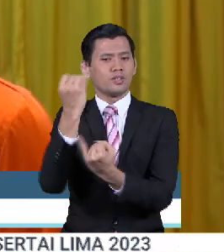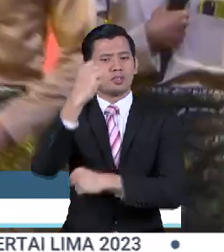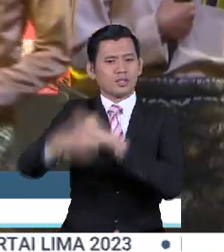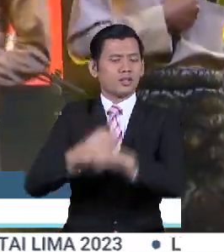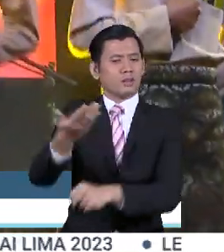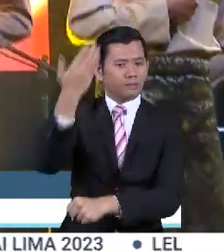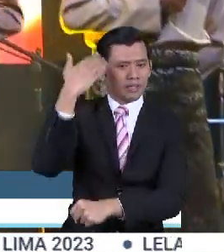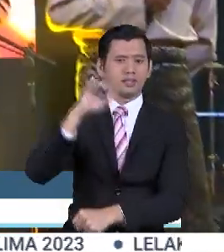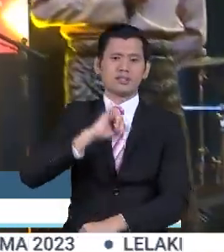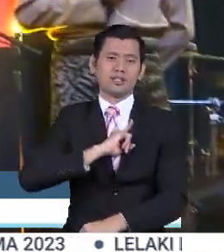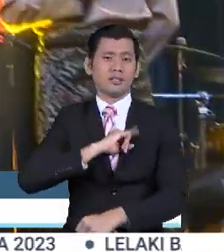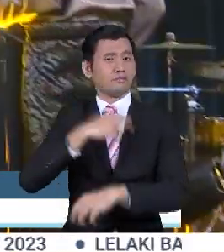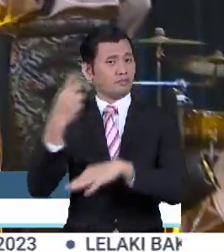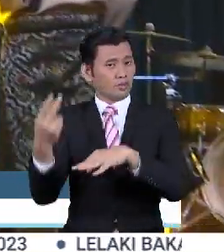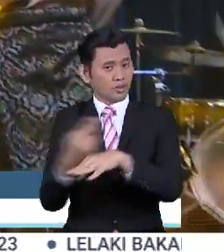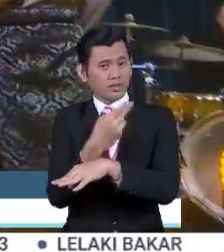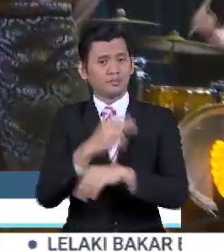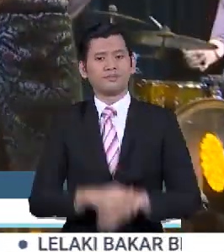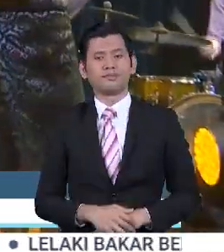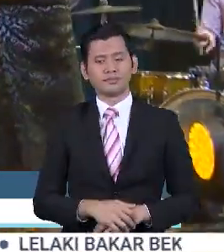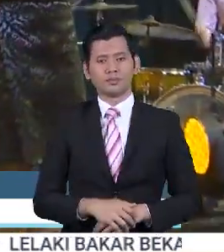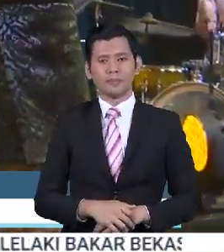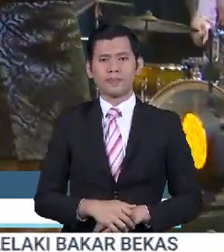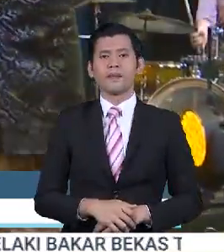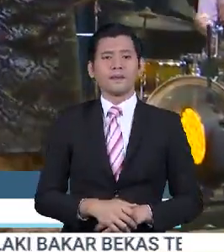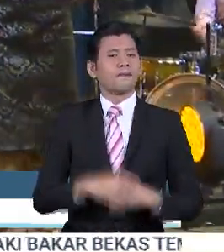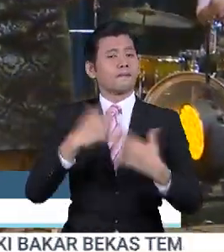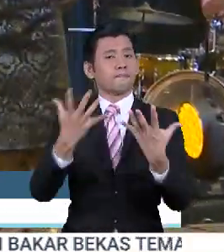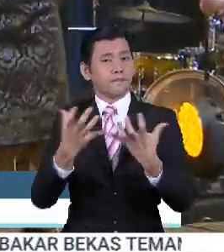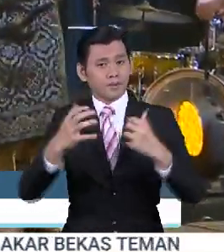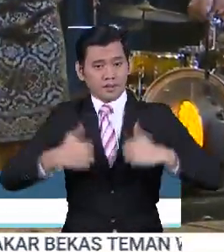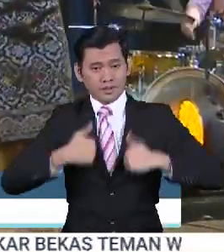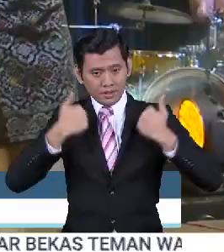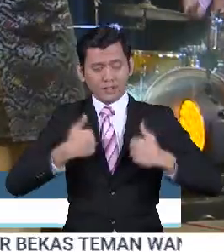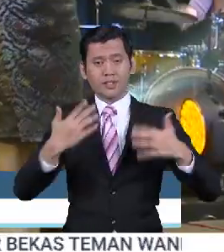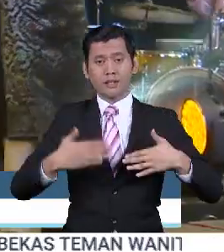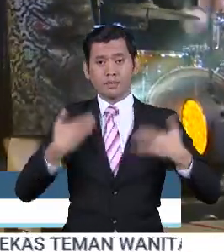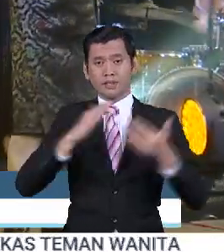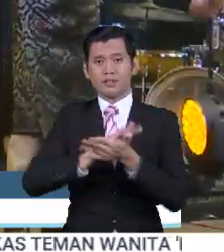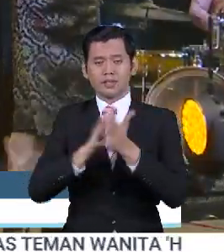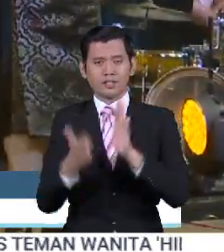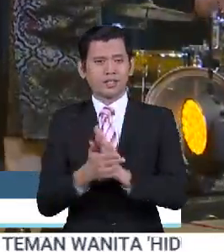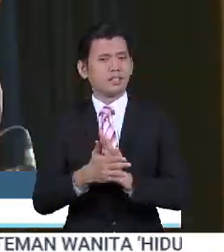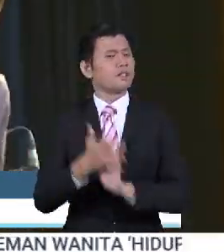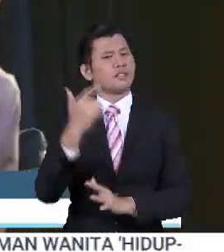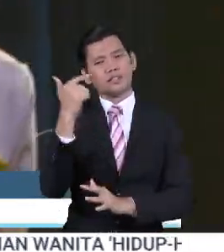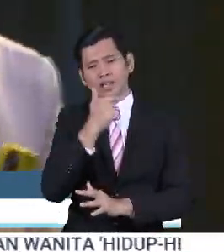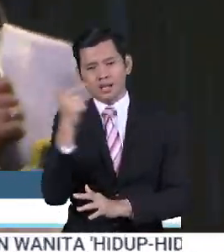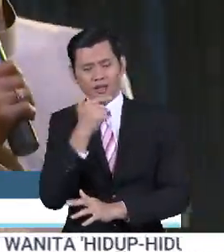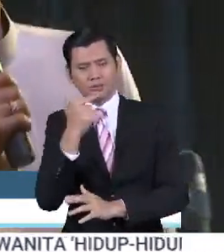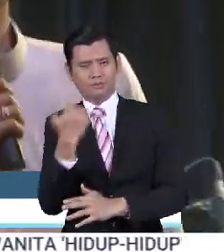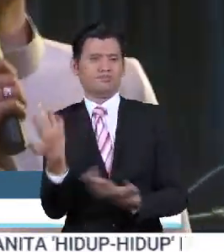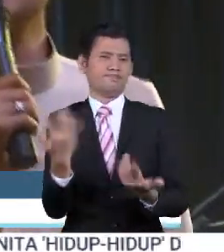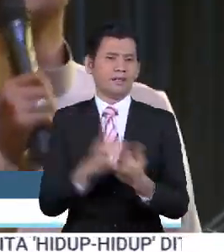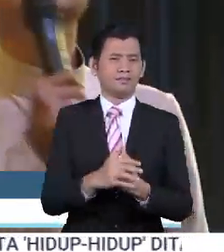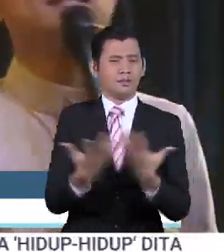pakai. Pelatun lagu Malam Semakin Dingin ini mahu Aidilfitri disambut meriah. Justru beliau enggan berkira dalam membuat